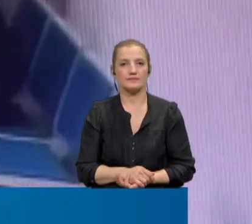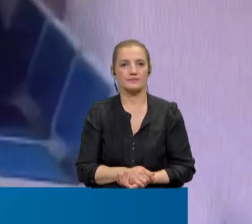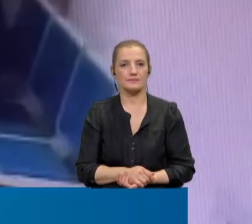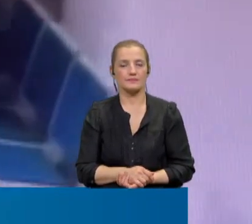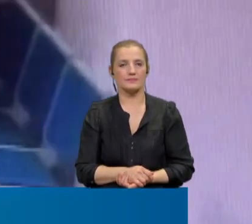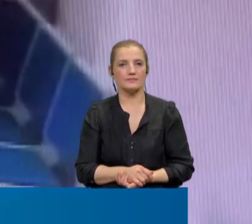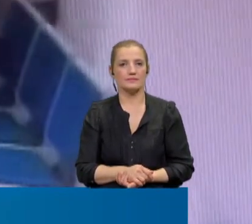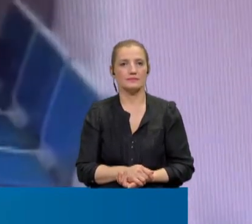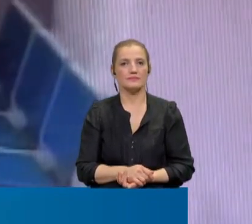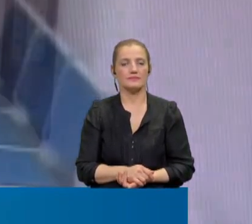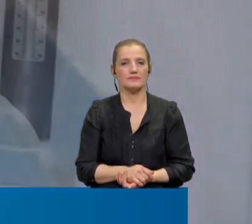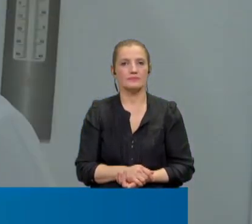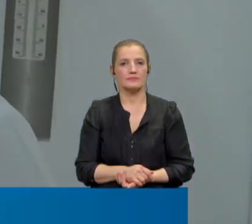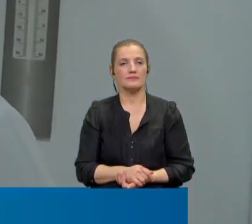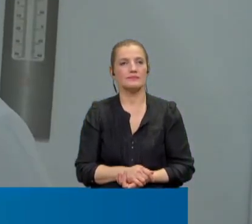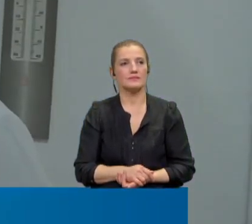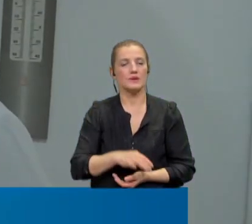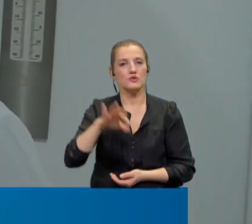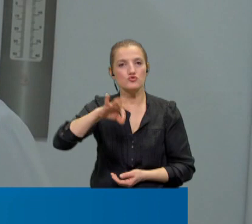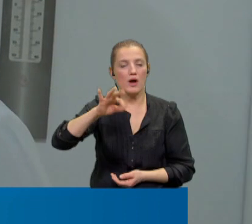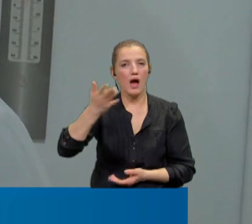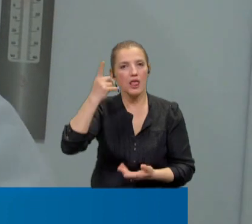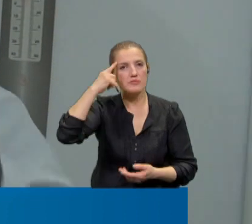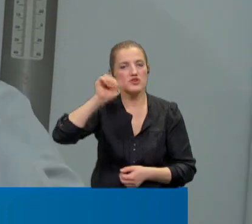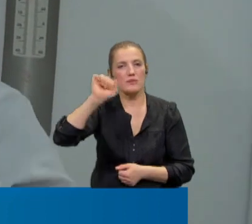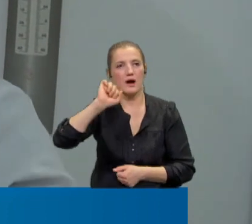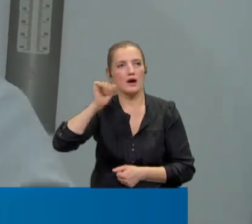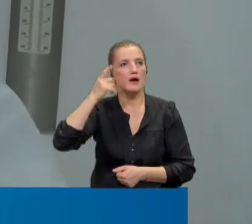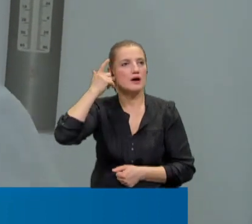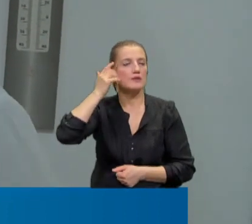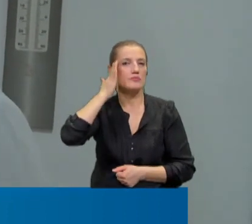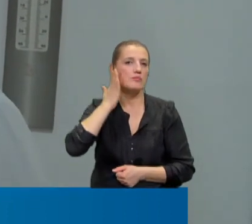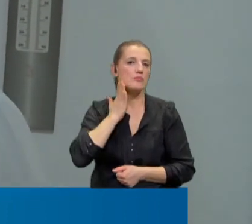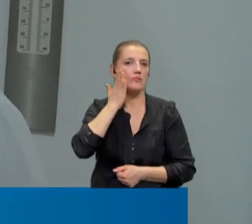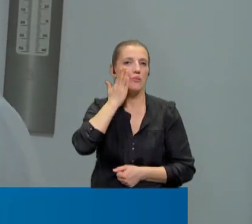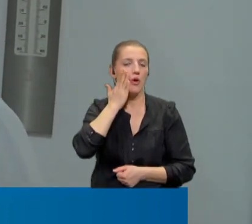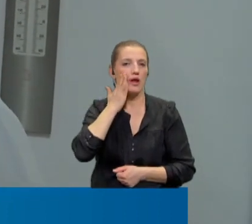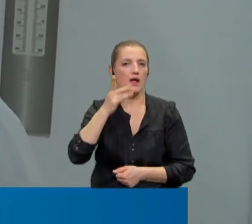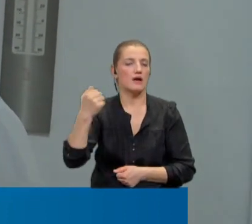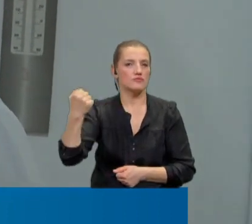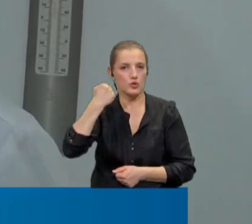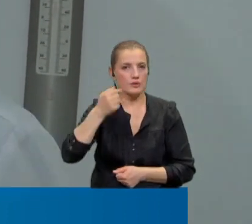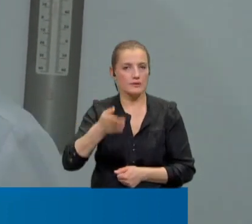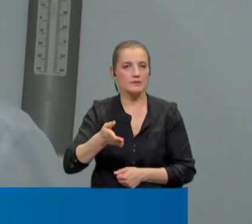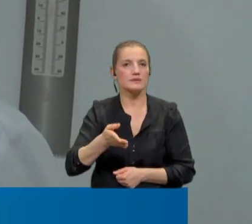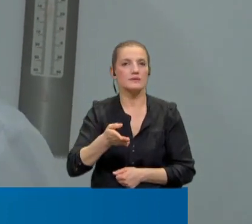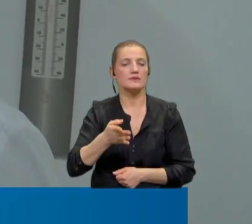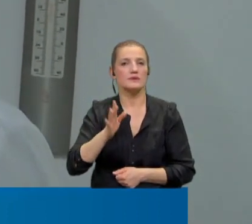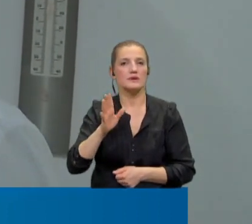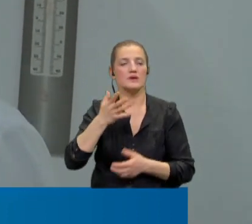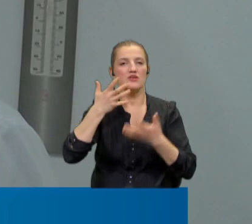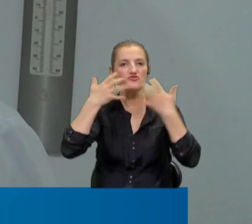abone ol Bu havada şu an başım ağrıyor bu bölgeyi zaten darbe aldım Hayır